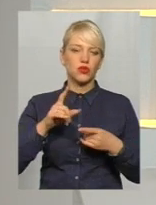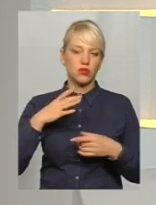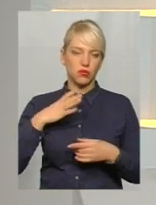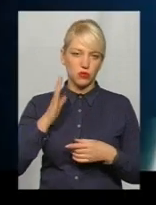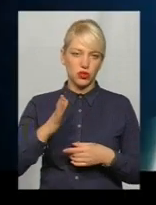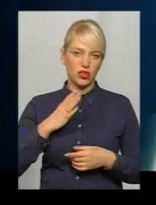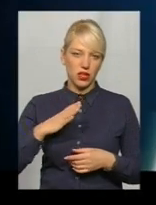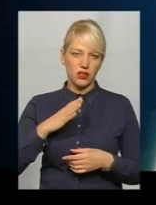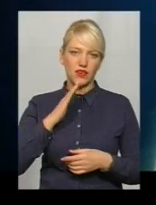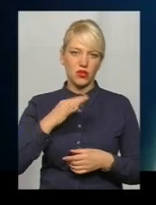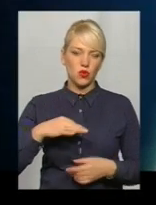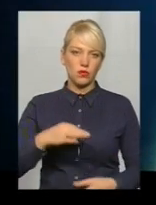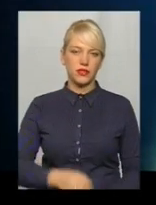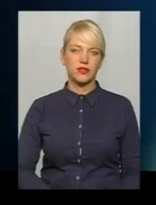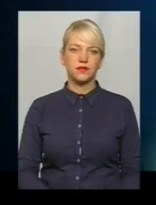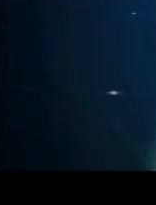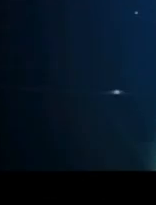чекати?